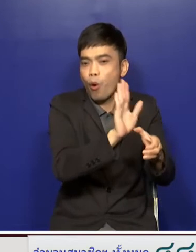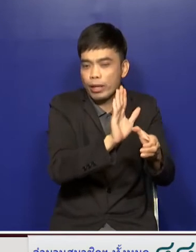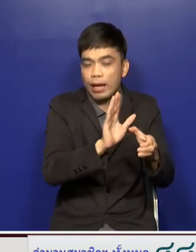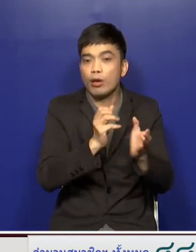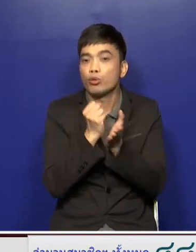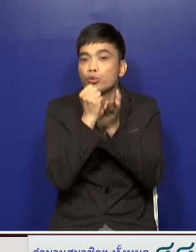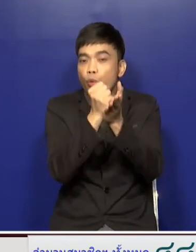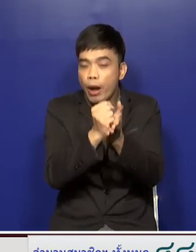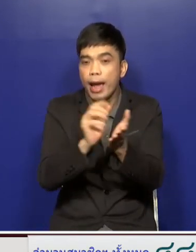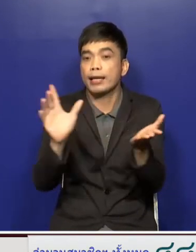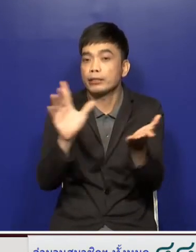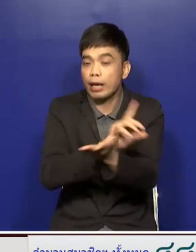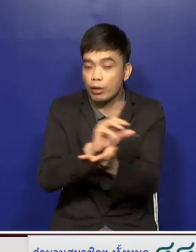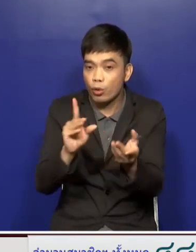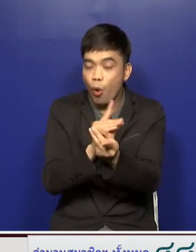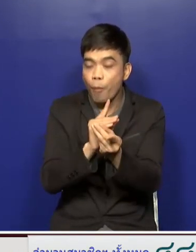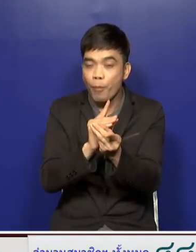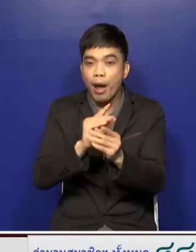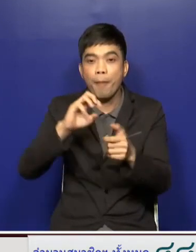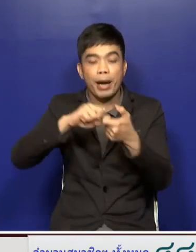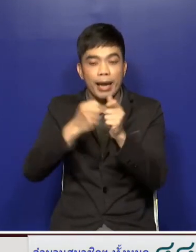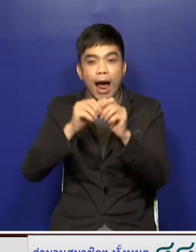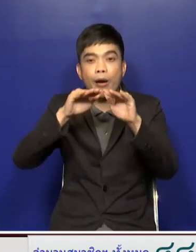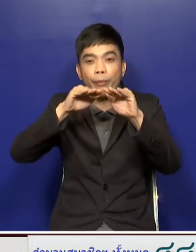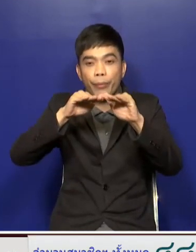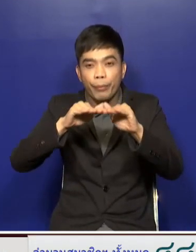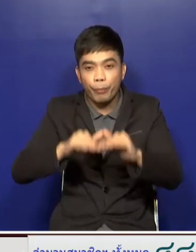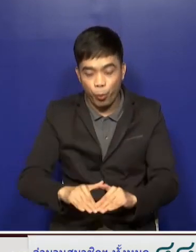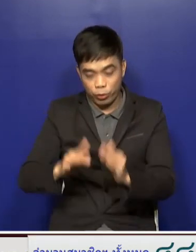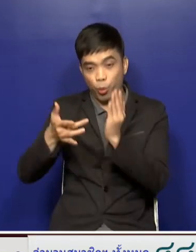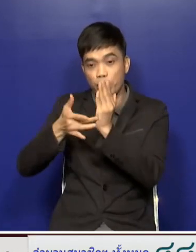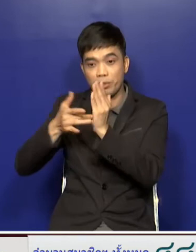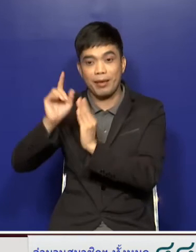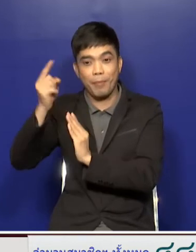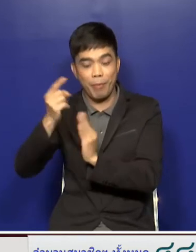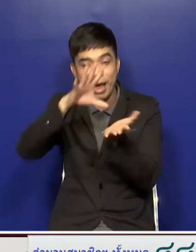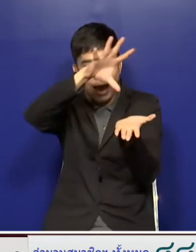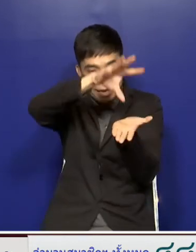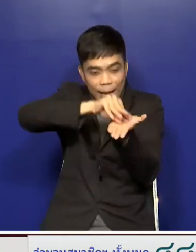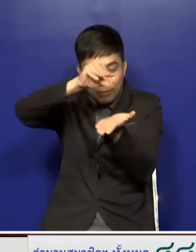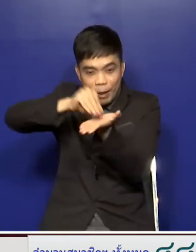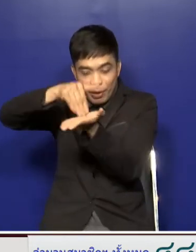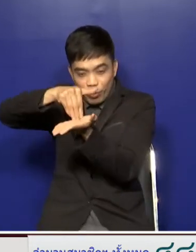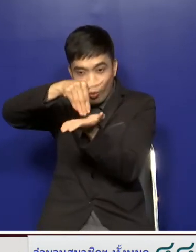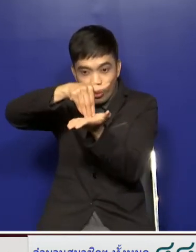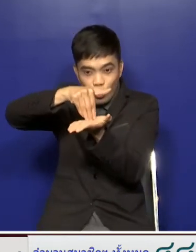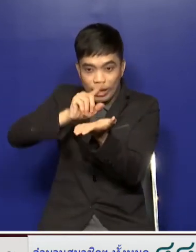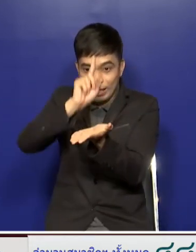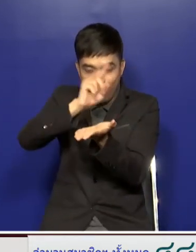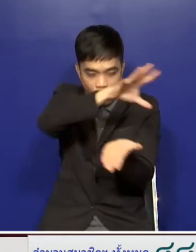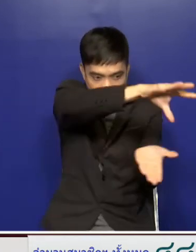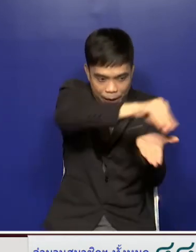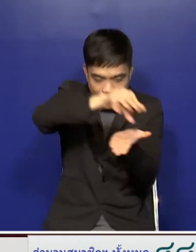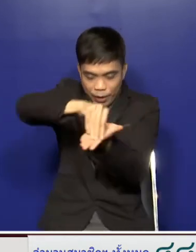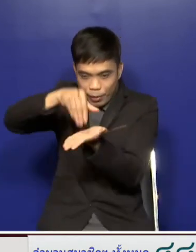าบางลง ถ้าเราสามารถใช้เคองมอที่เป็เทคโโยีเข้าไปจัการ เพื่อเก็ดการบรุการของหนวยทุกหน่วยที่เกี่ยวข้องแล